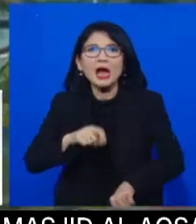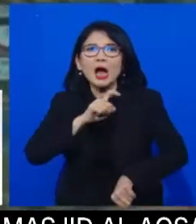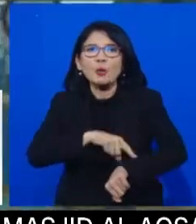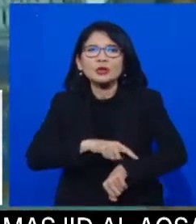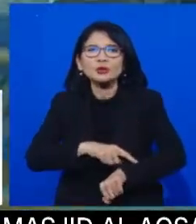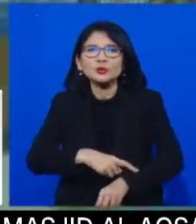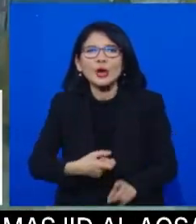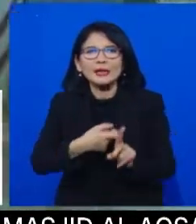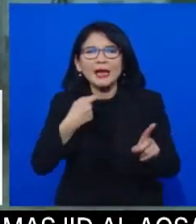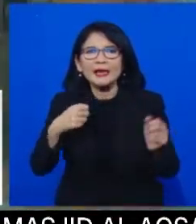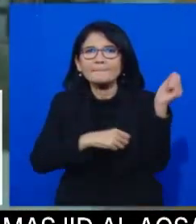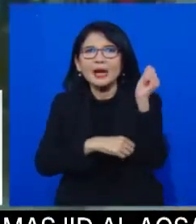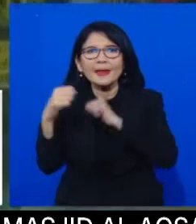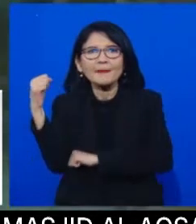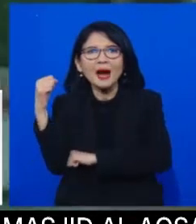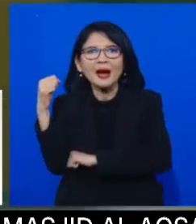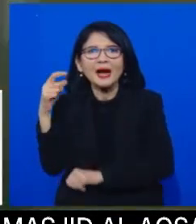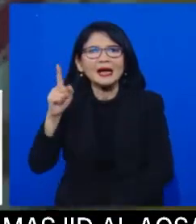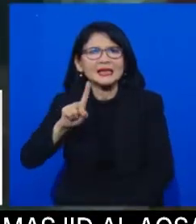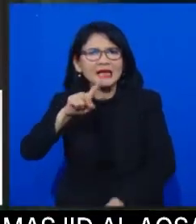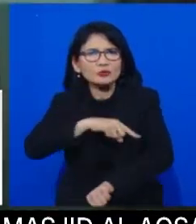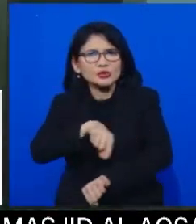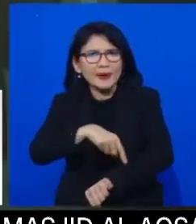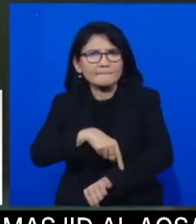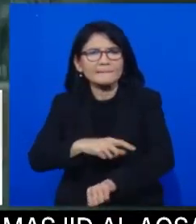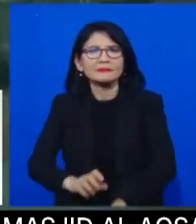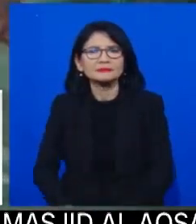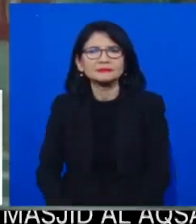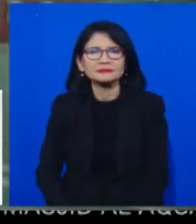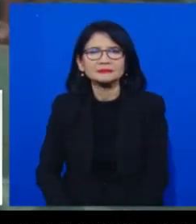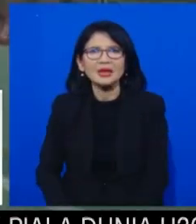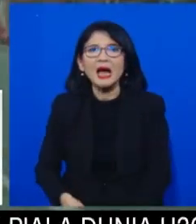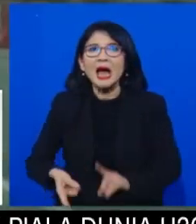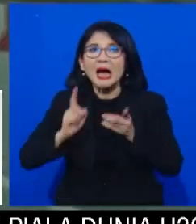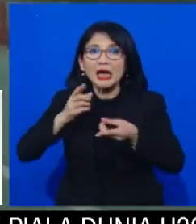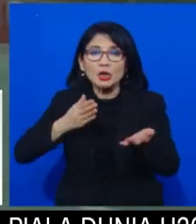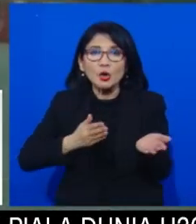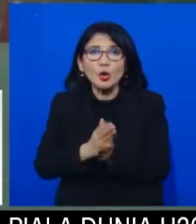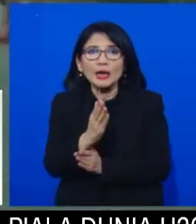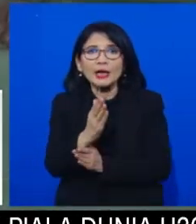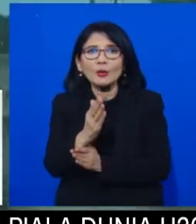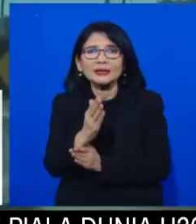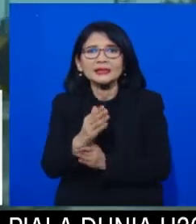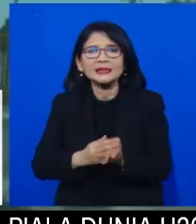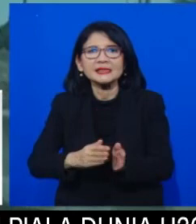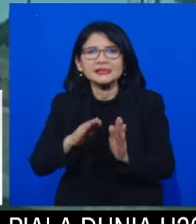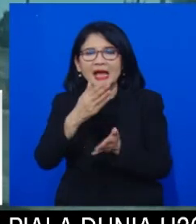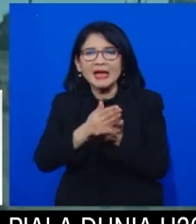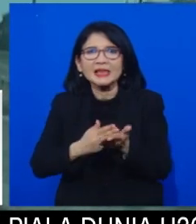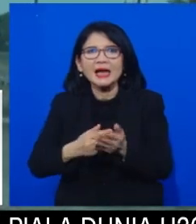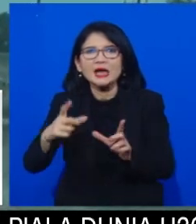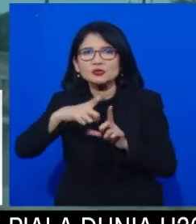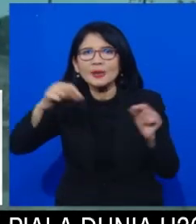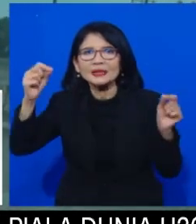dari Palembang menuju Prabumulih hanya sekitar 1 jam Adapun bila melalui jalur lintas Tengah Sumatera waktu yang diperlukan